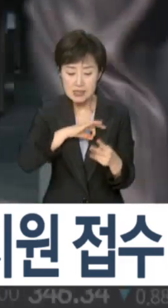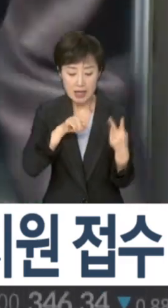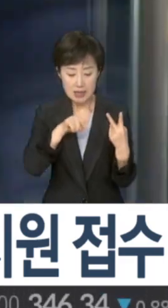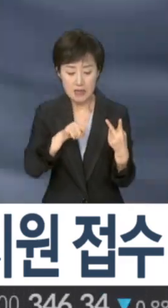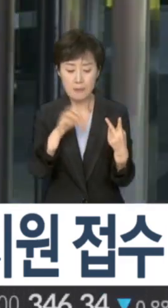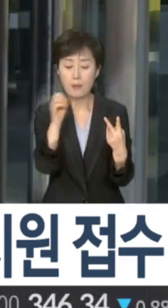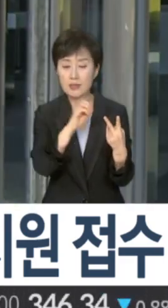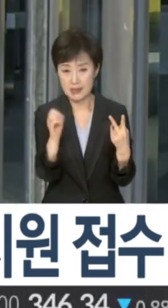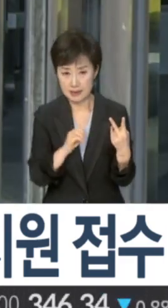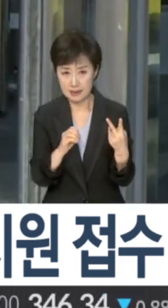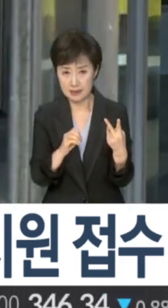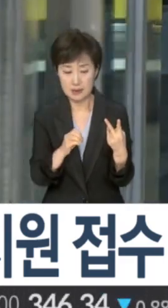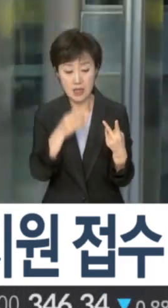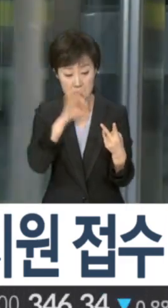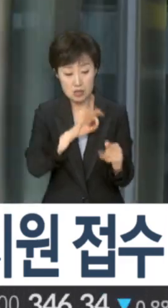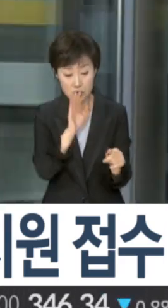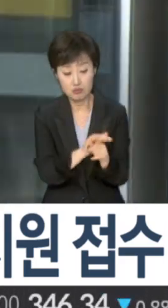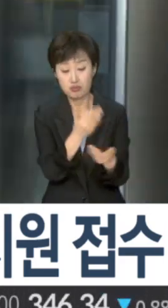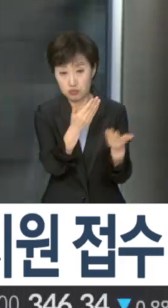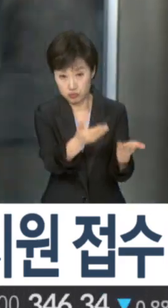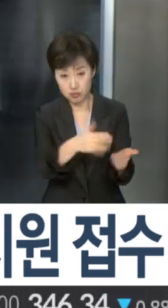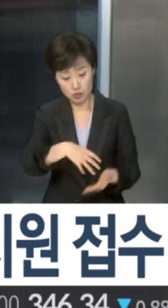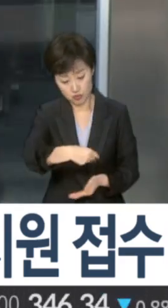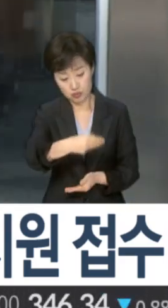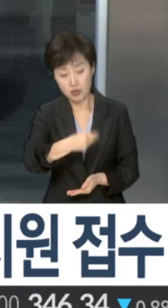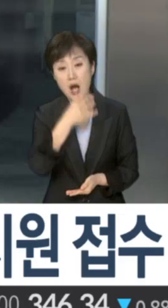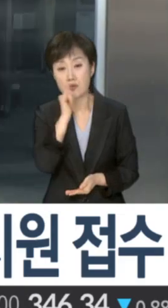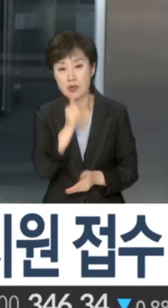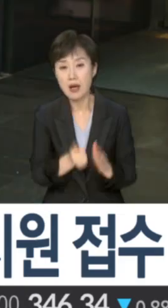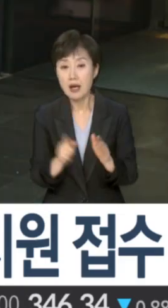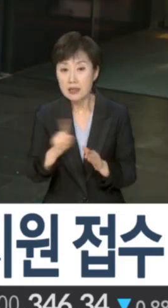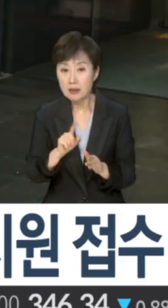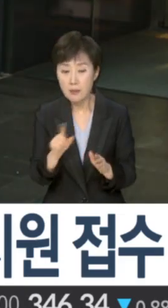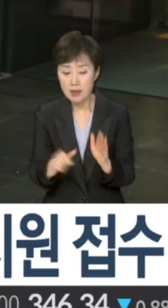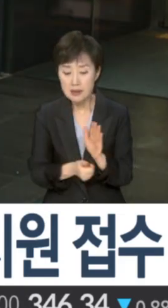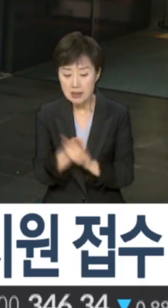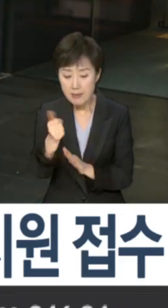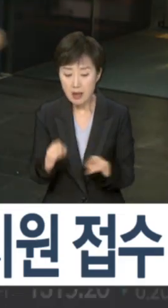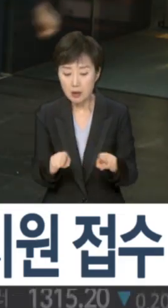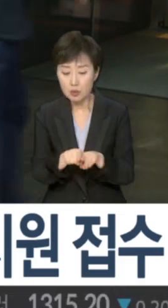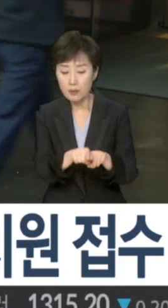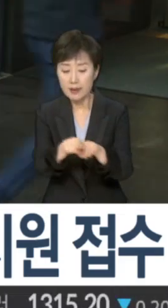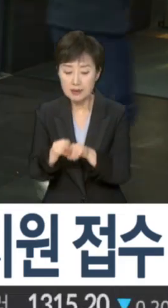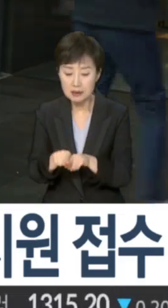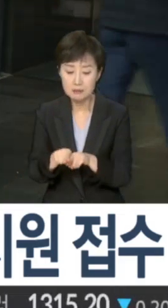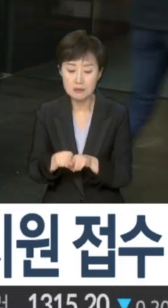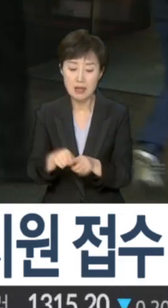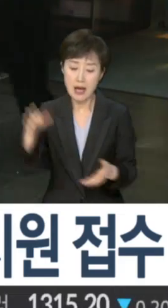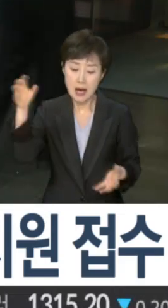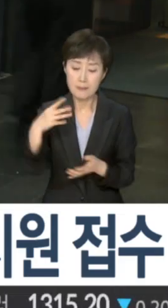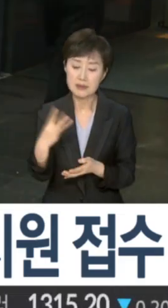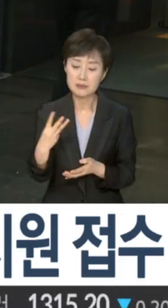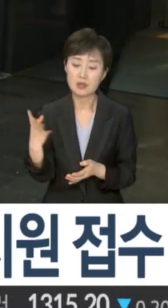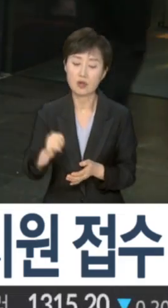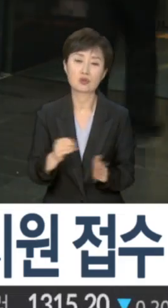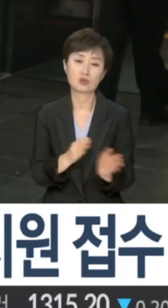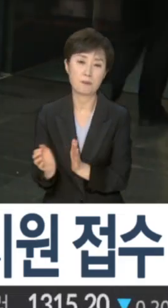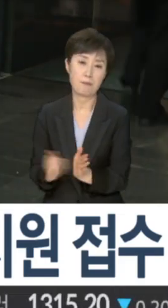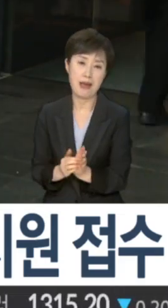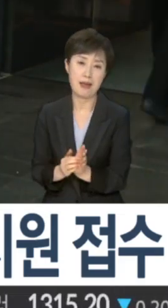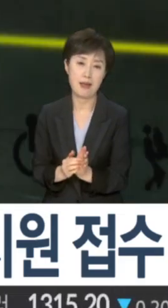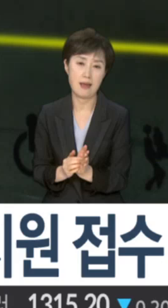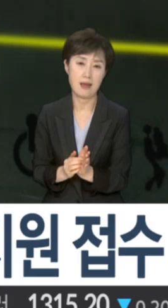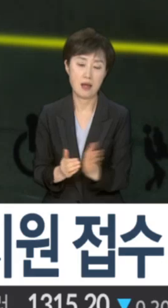2% 금리 보전을 제공하는 대환 대출 자금인 희망동행 자금을 총 3천억 원 지원합니다 또 5천억원